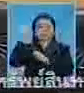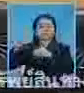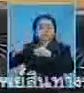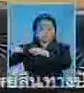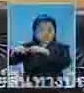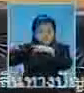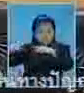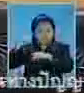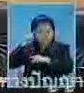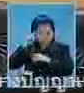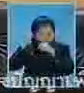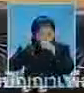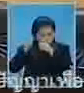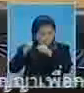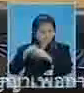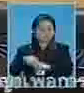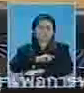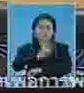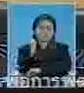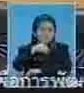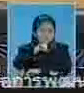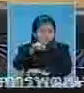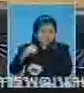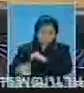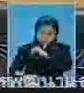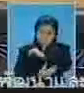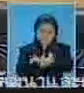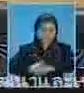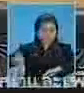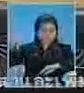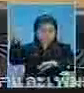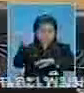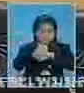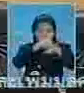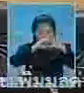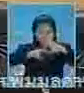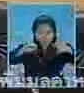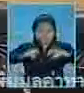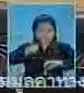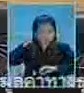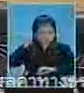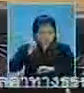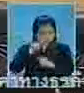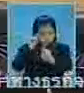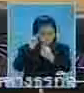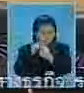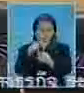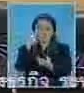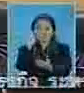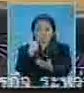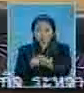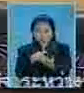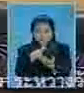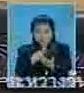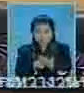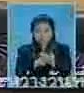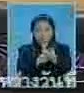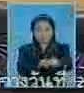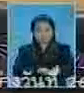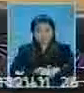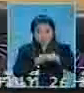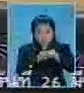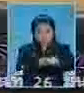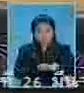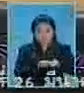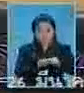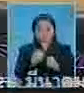อยู่ว่าวันใดวันหนึ่งที่เรามีโอกาสเราจะต้องยืนหยัดประกันรายได้ให้กับ